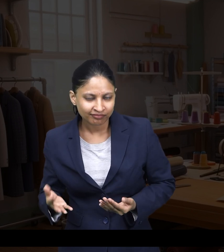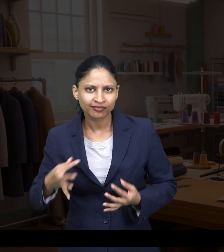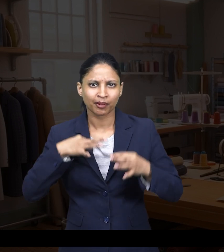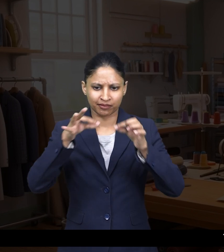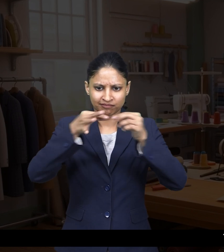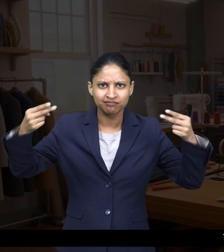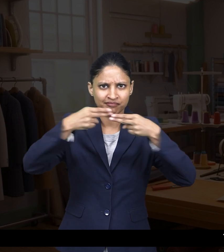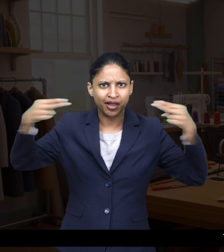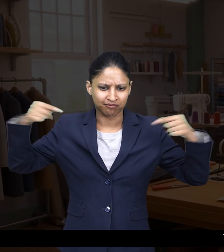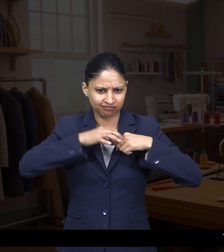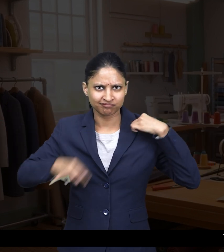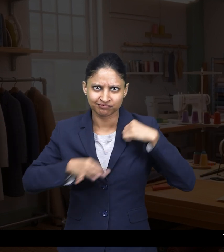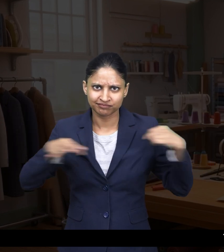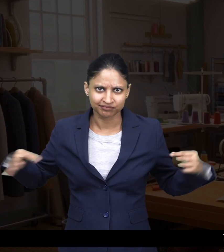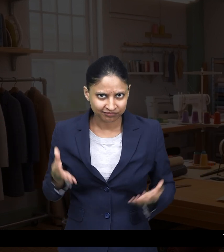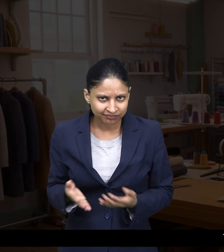कात्री, मापन टेप,